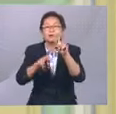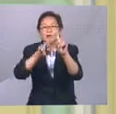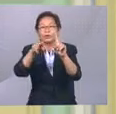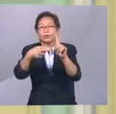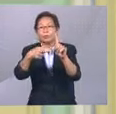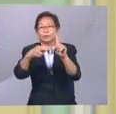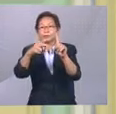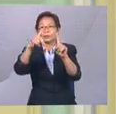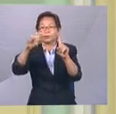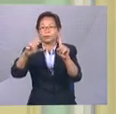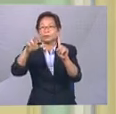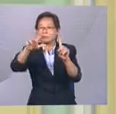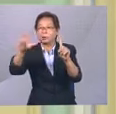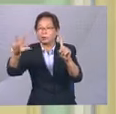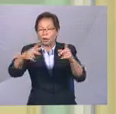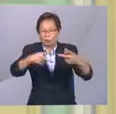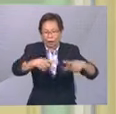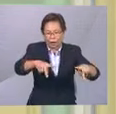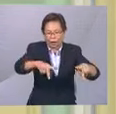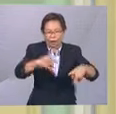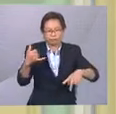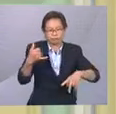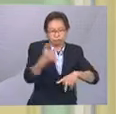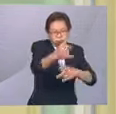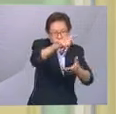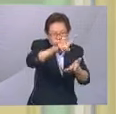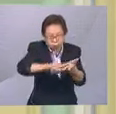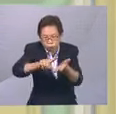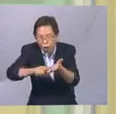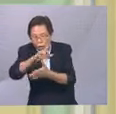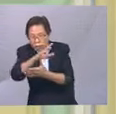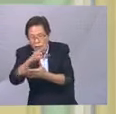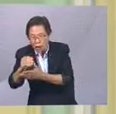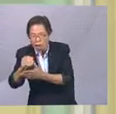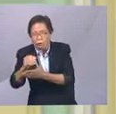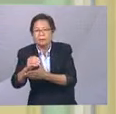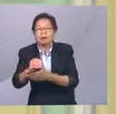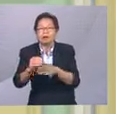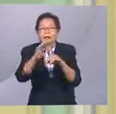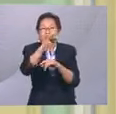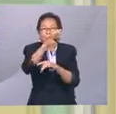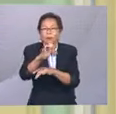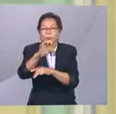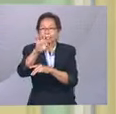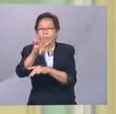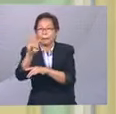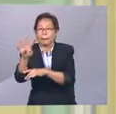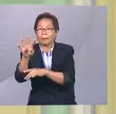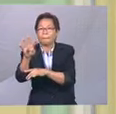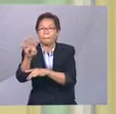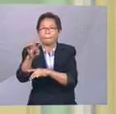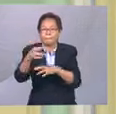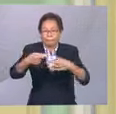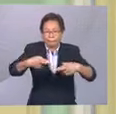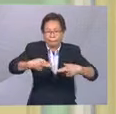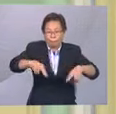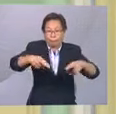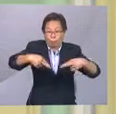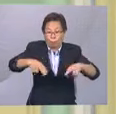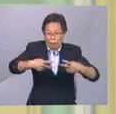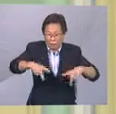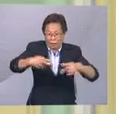1133 pemerataan premis perniagaan termasuk 844 bronchip